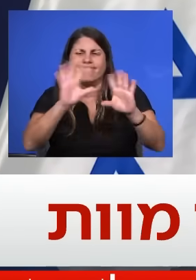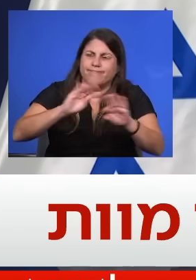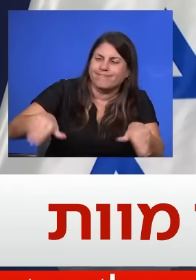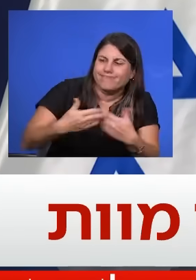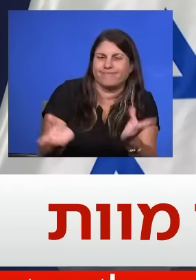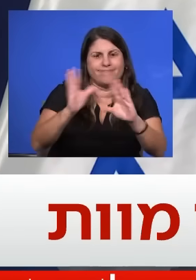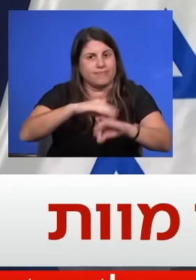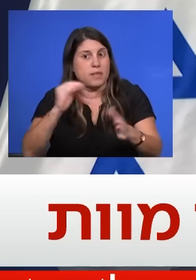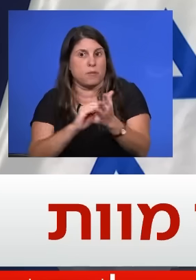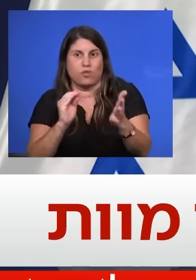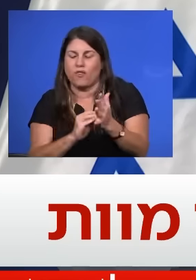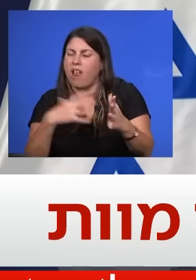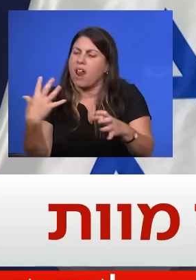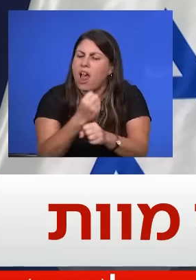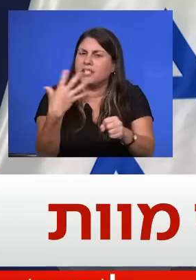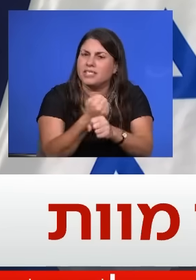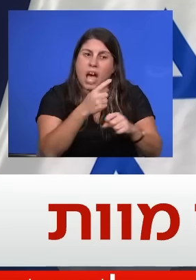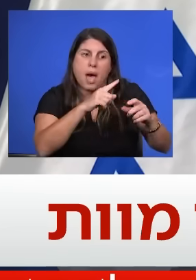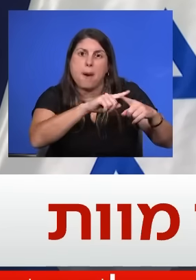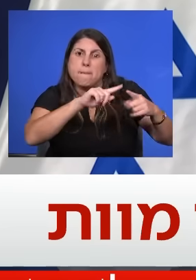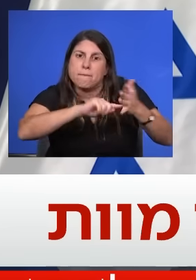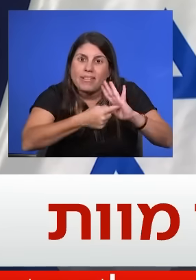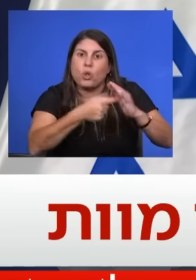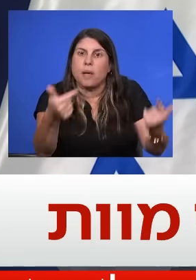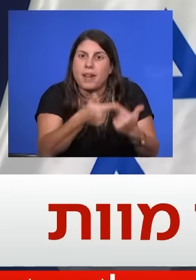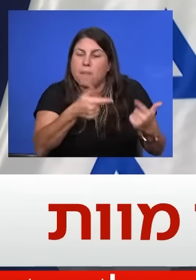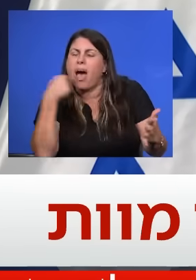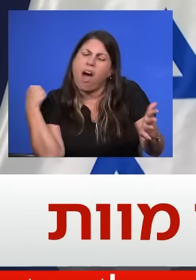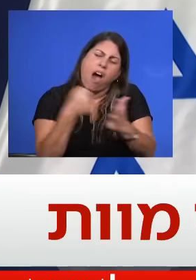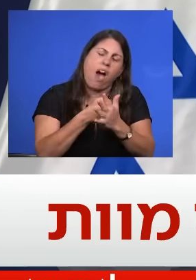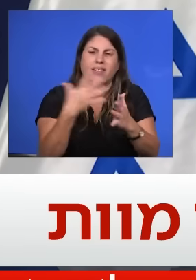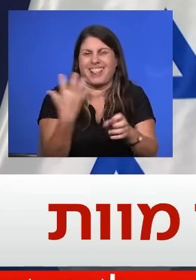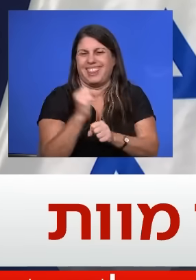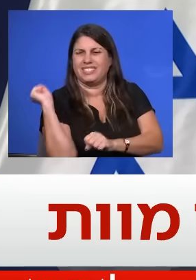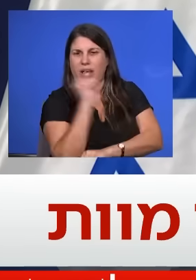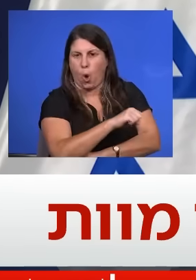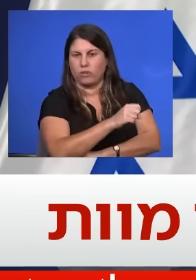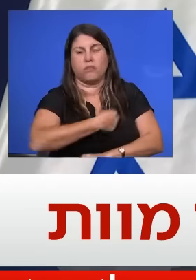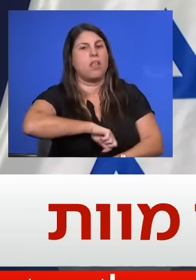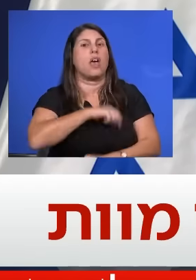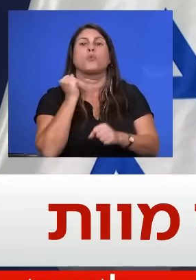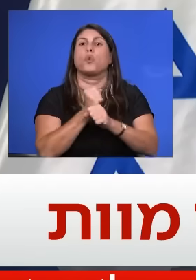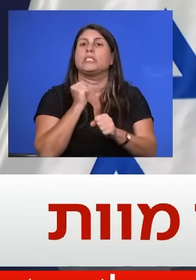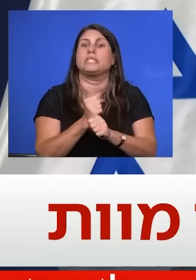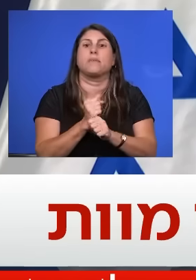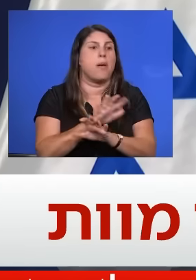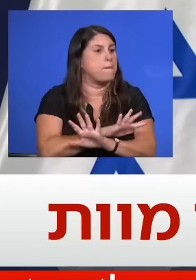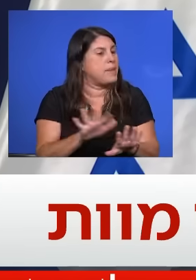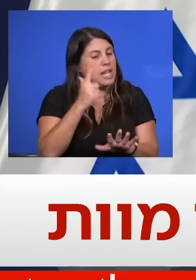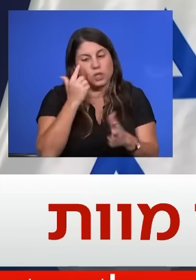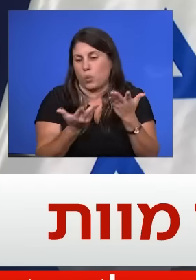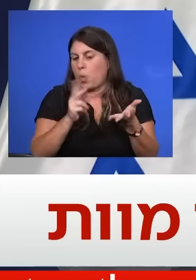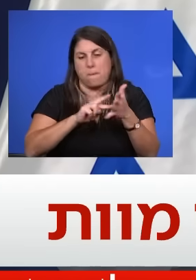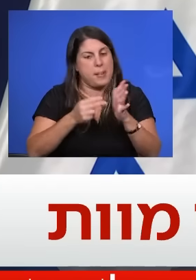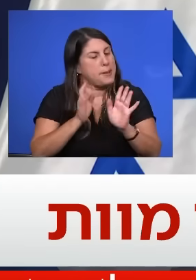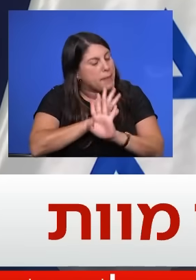את יעדי המלחמה עד לניצחון. אנחנו עושים זאת בלי שיקולים פוליטיים. מה